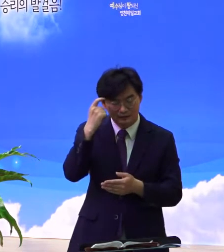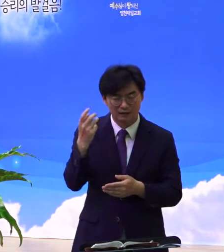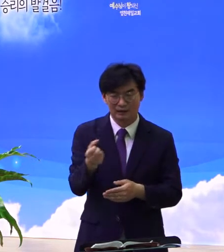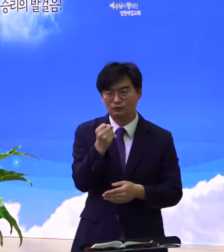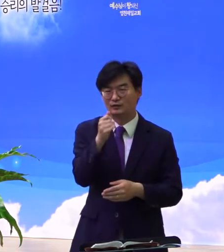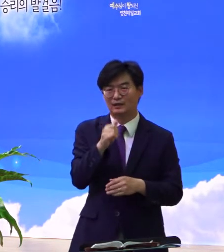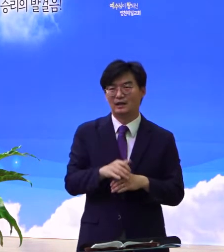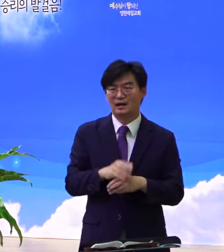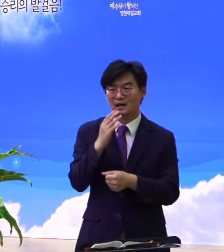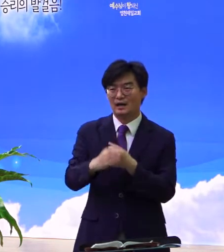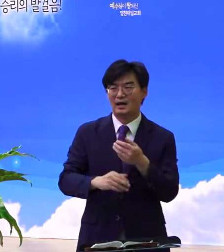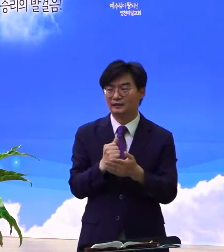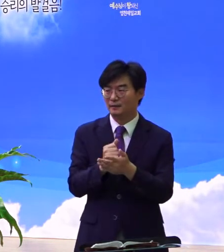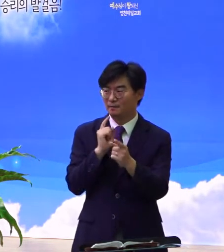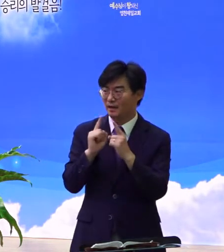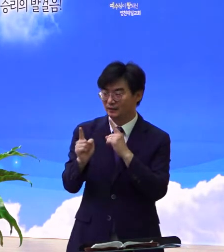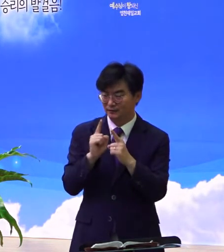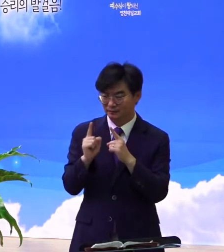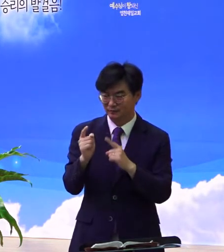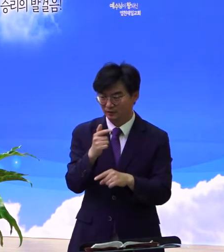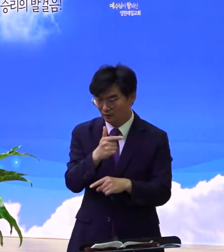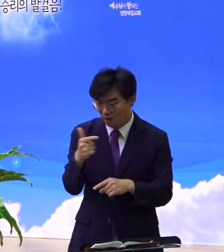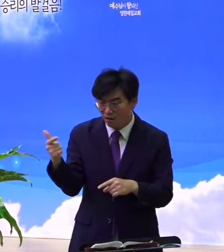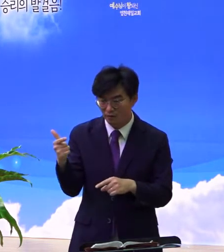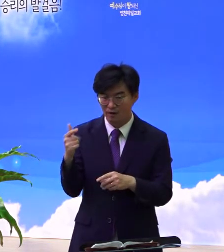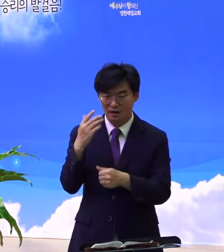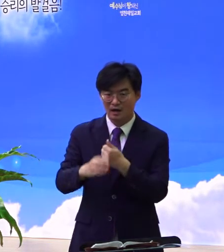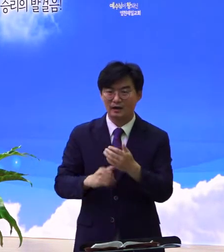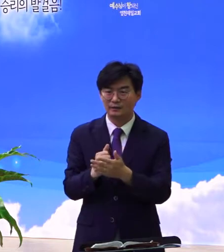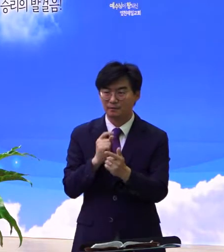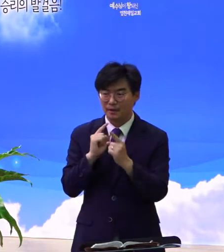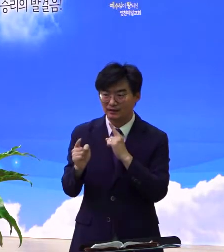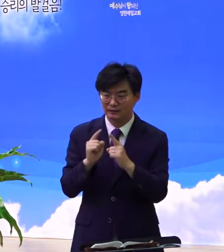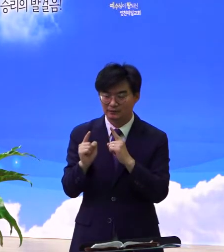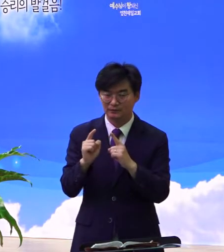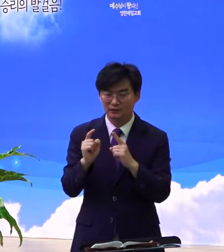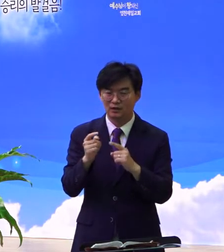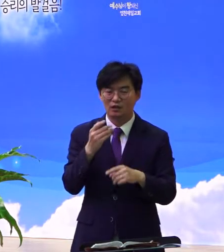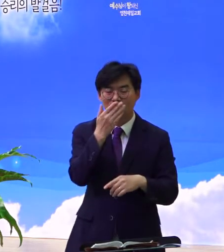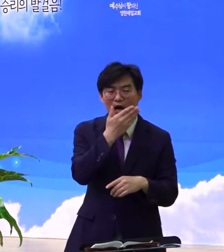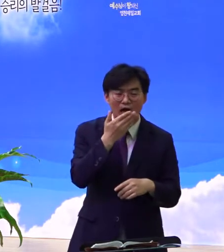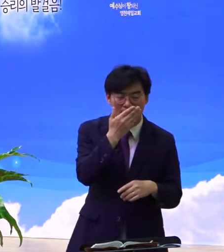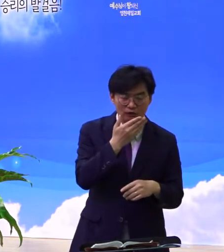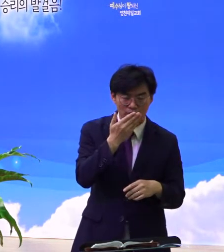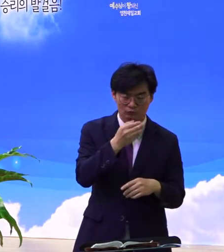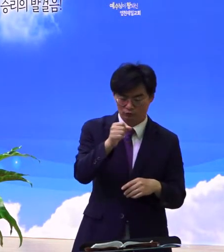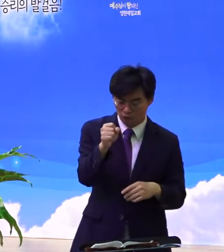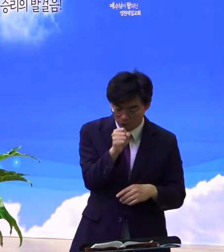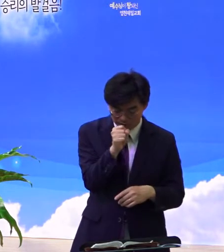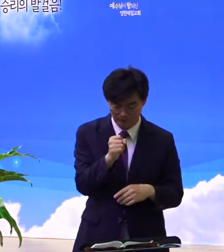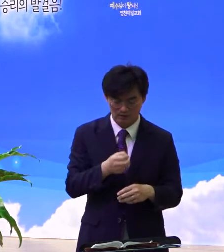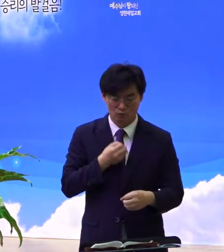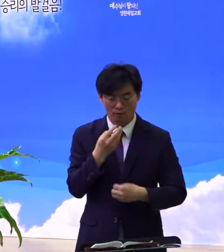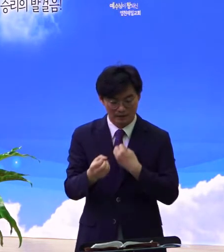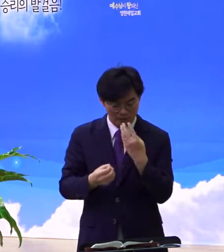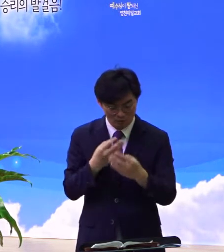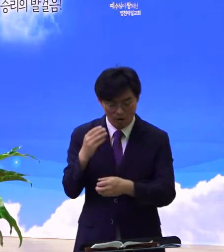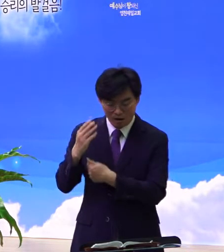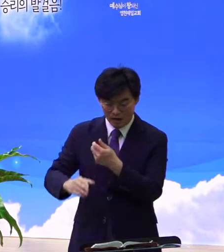그 말씀이 다윗 자신의 입에는 꿀과 송이꿀보다 더 달았기 때문에 그